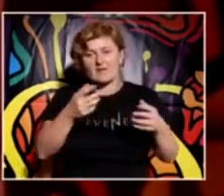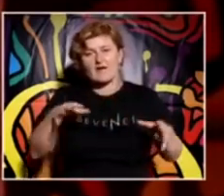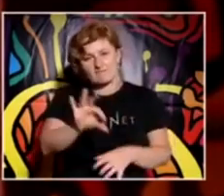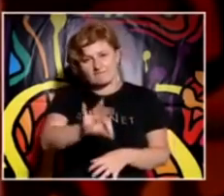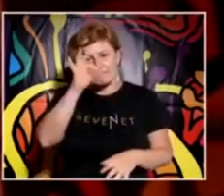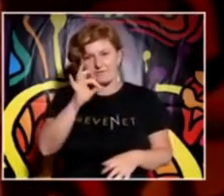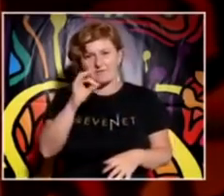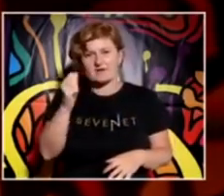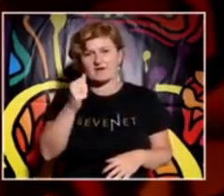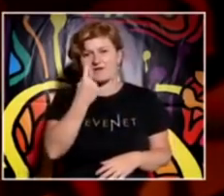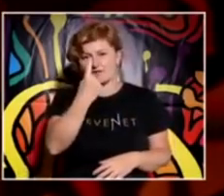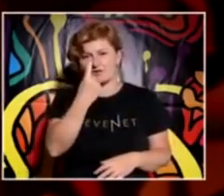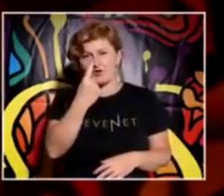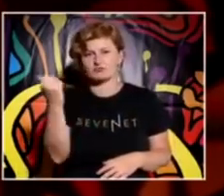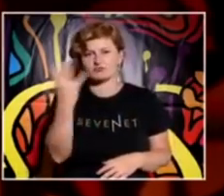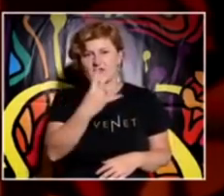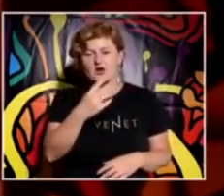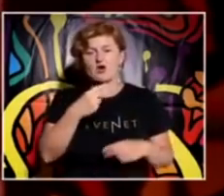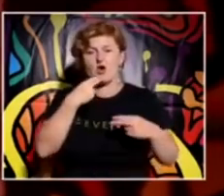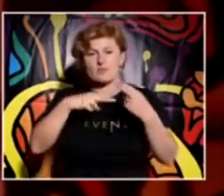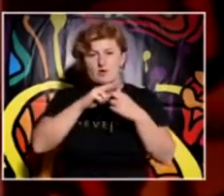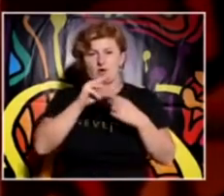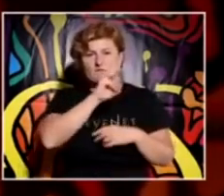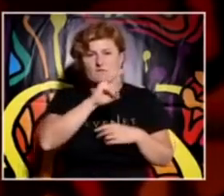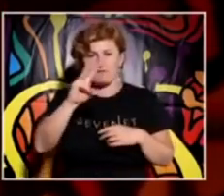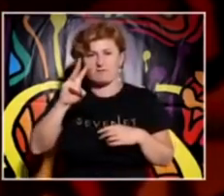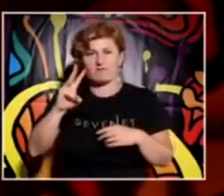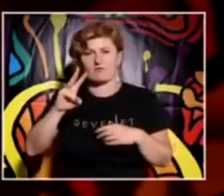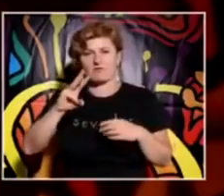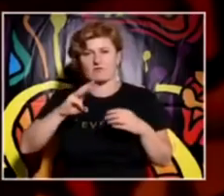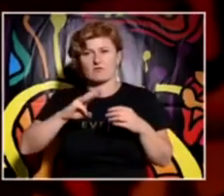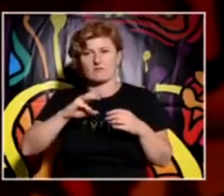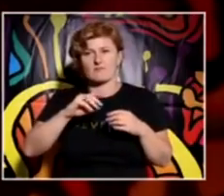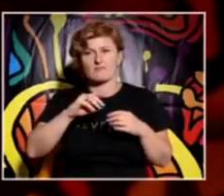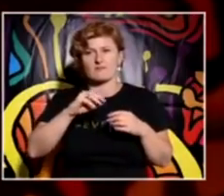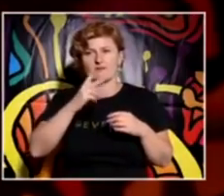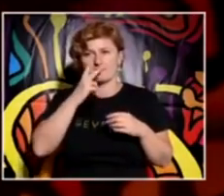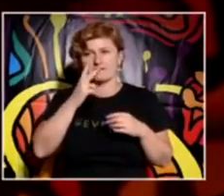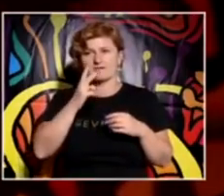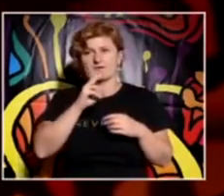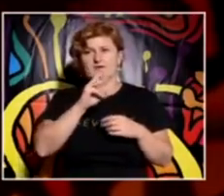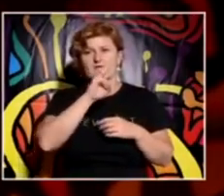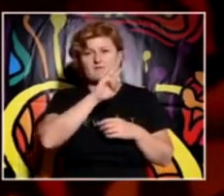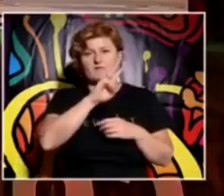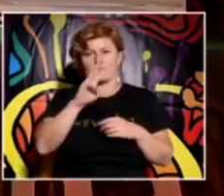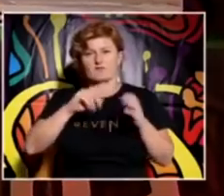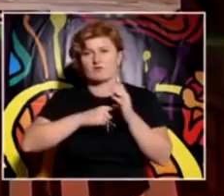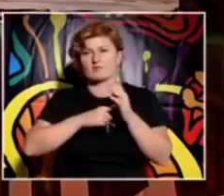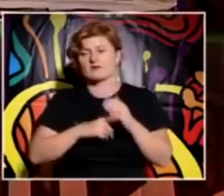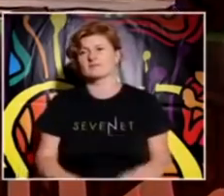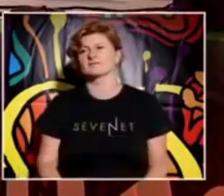czterech odpowiedzi na pytanie. Wchodzimy na stronę www, patrzę na dziewczynę, ale już nie chcę współpracować,